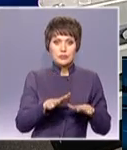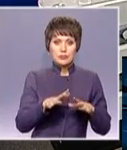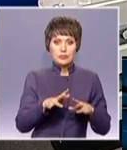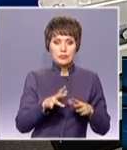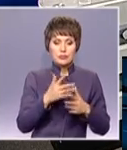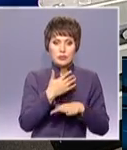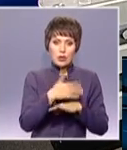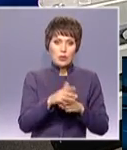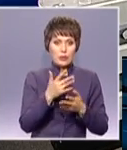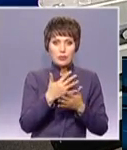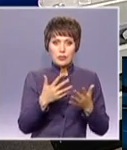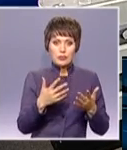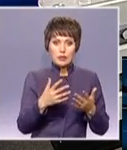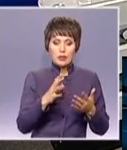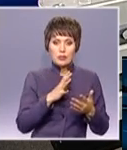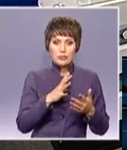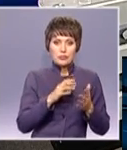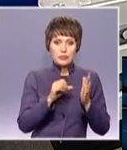стихийной торговли.